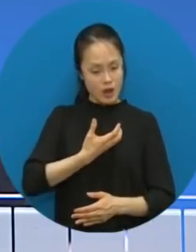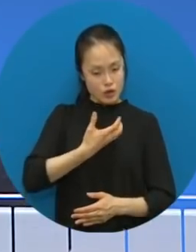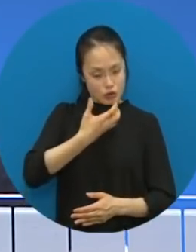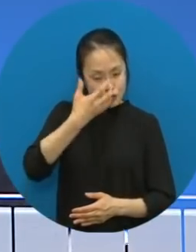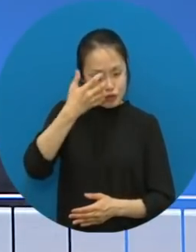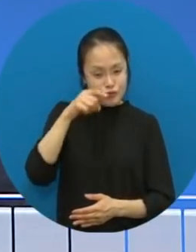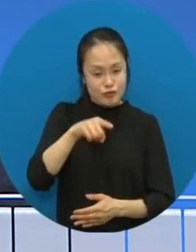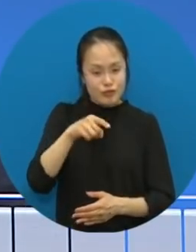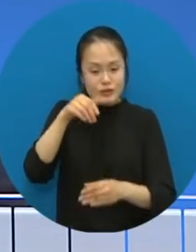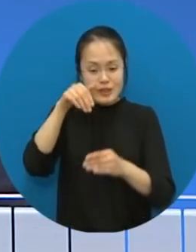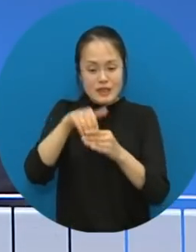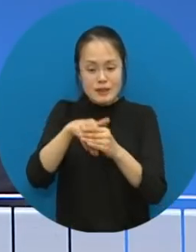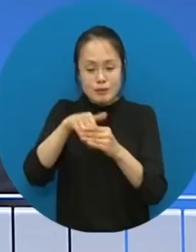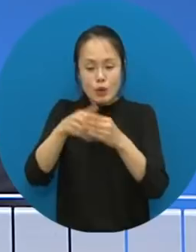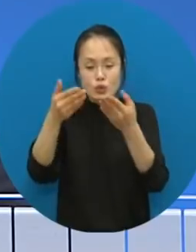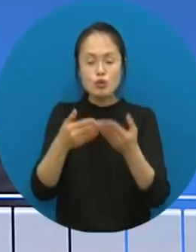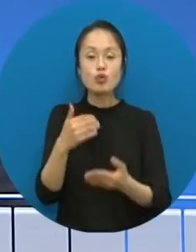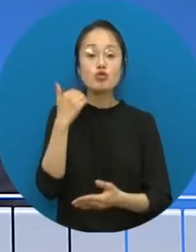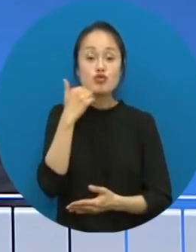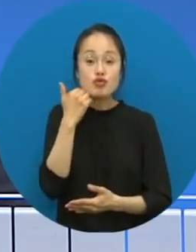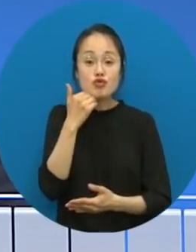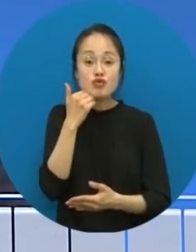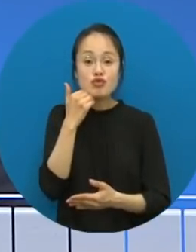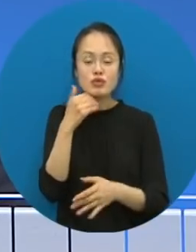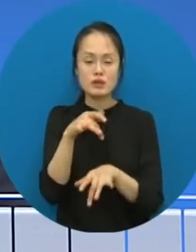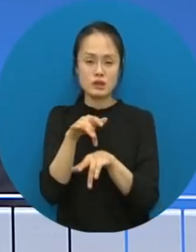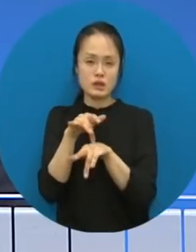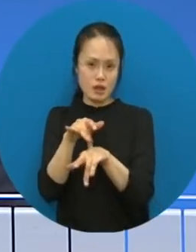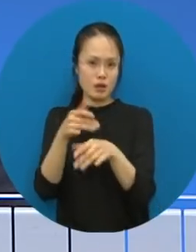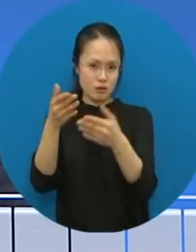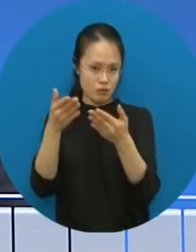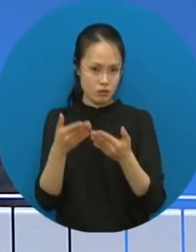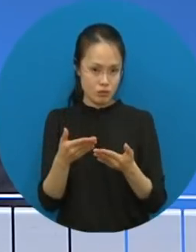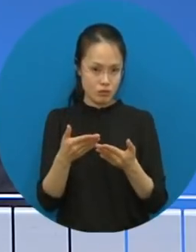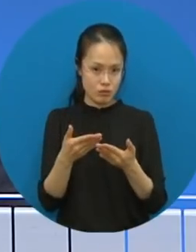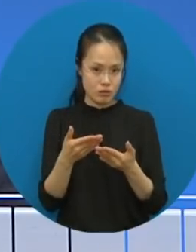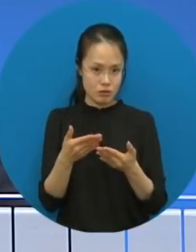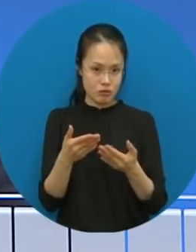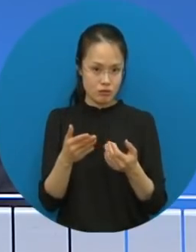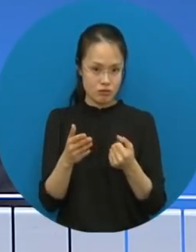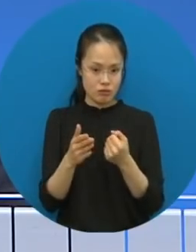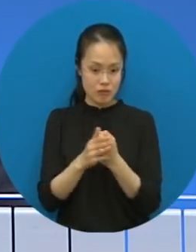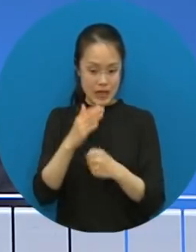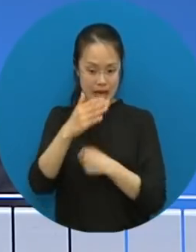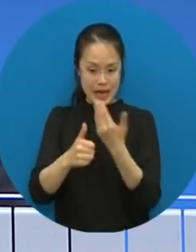심어놓고 하나님의 비전을 못 받게 할 때가 많다는 사실입니다.